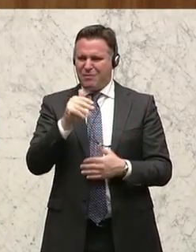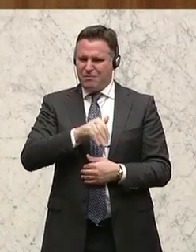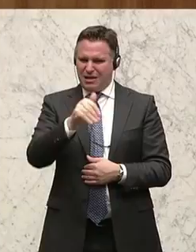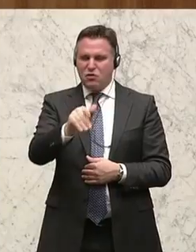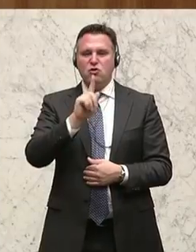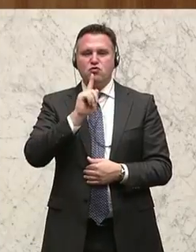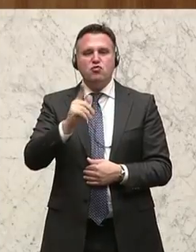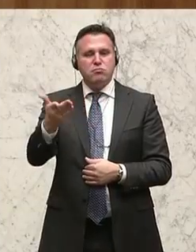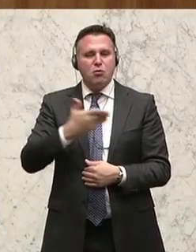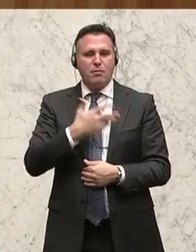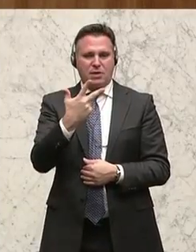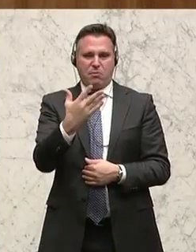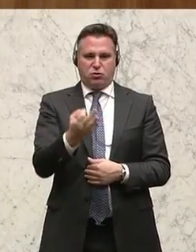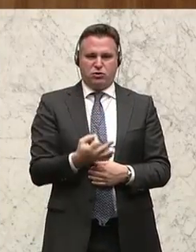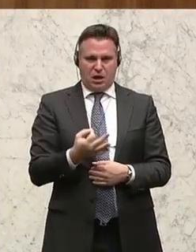lediglich 3%.